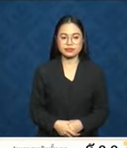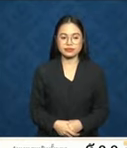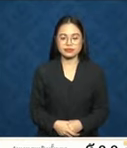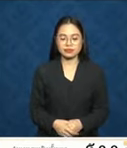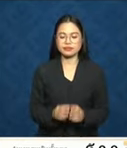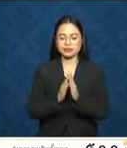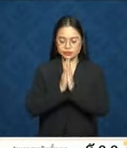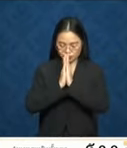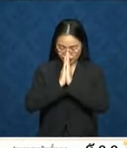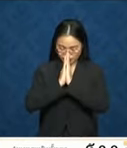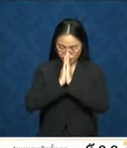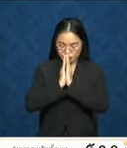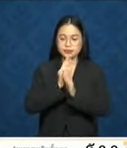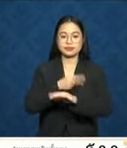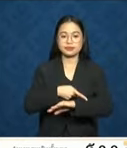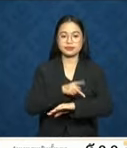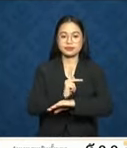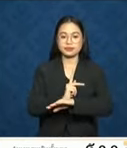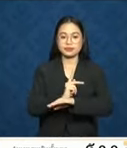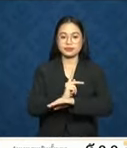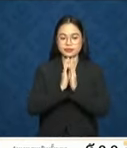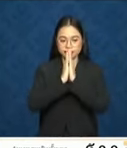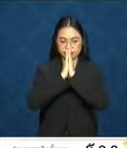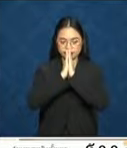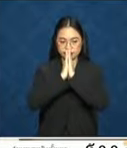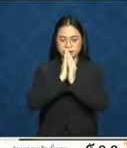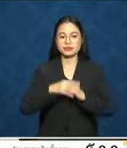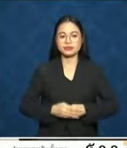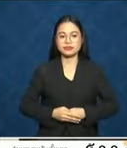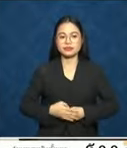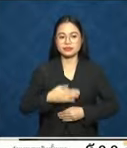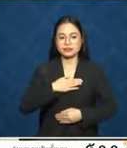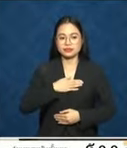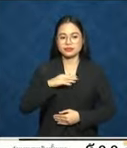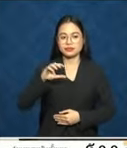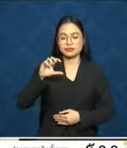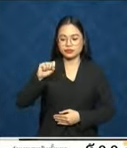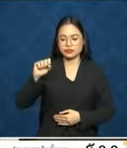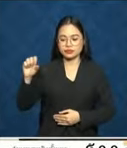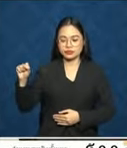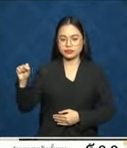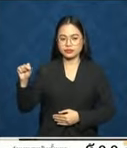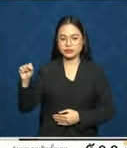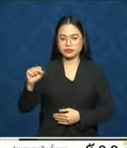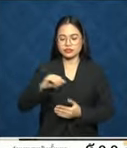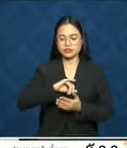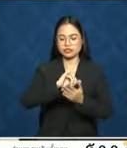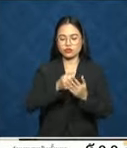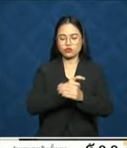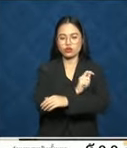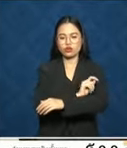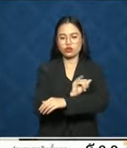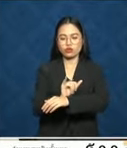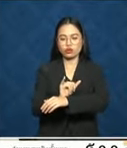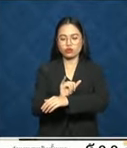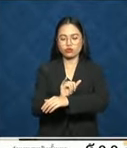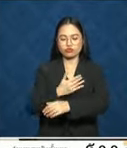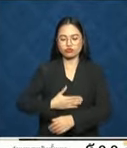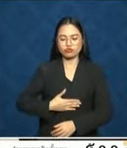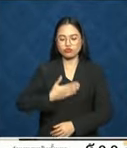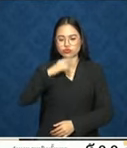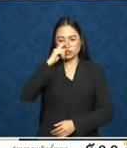ท่านประธานสภาที่เคารพพิมพ์ภฤดาตันจรลักษณ์ค่ะสมาชิกสภาผู้แทนราษฎรจังหวัดพระนครศรีอยุธยาเขต3พรรคภูมิใ